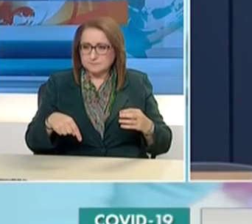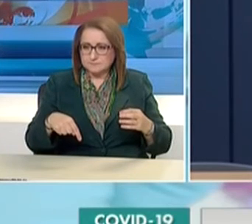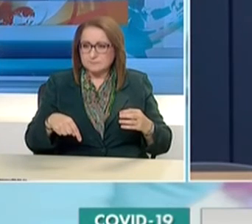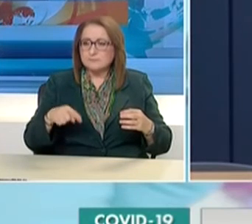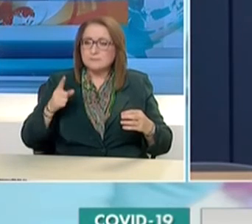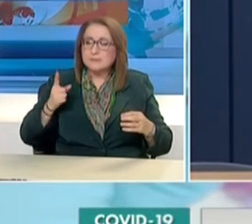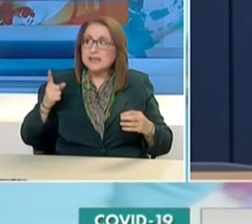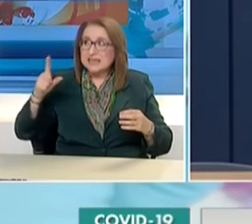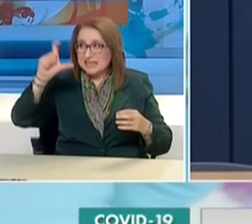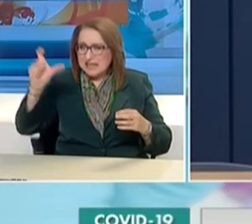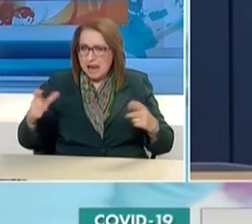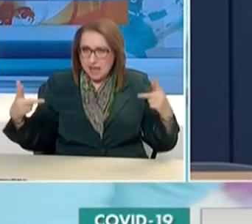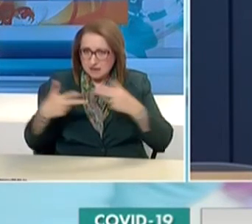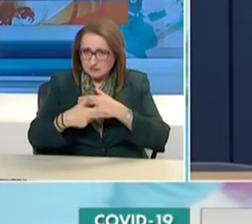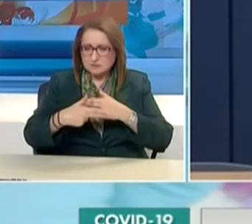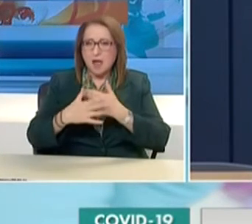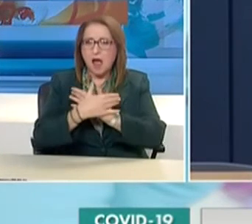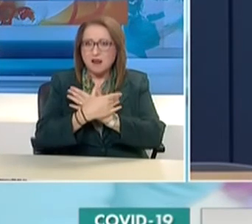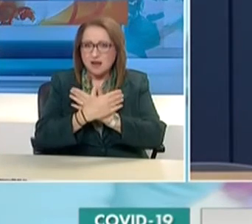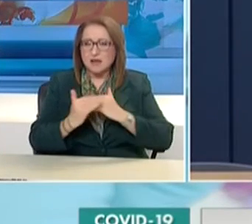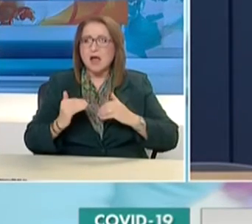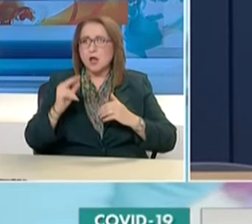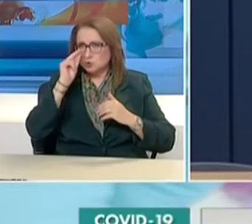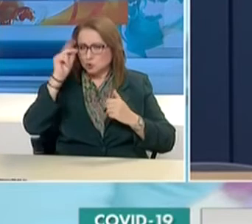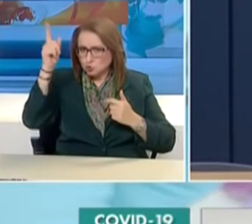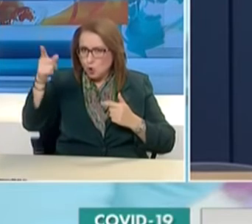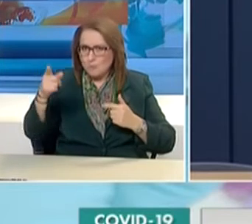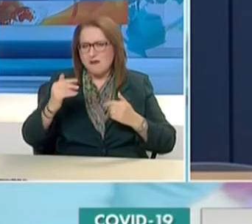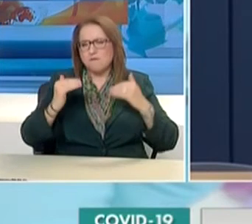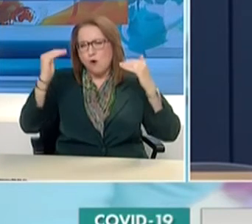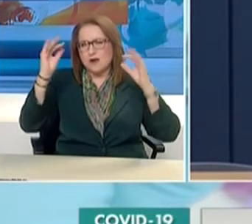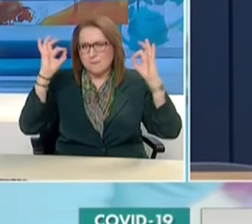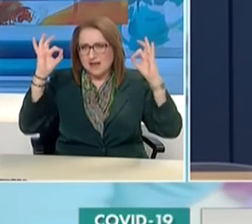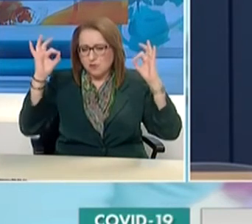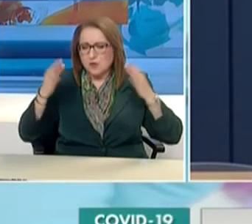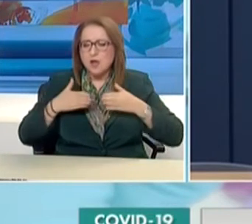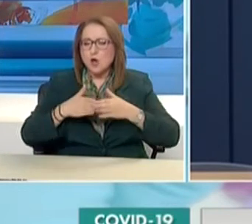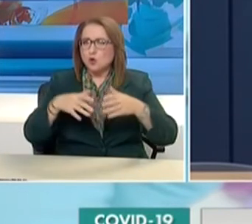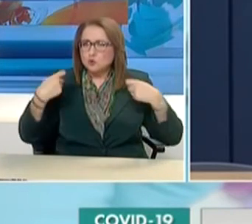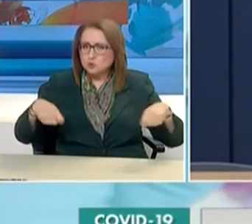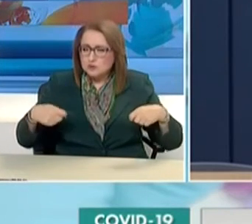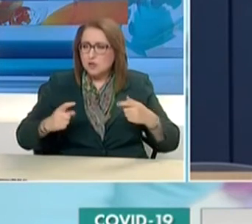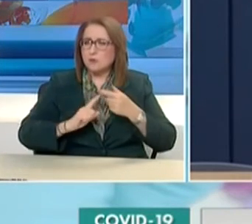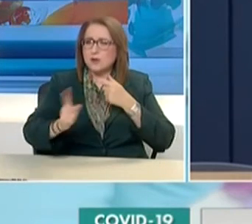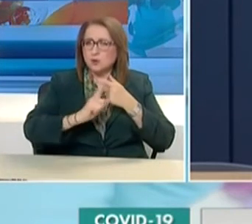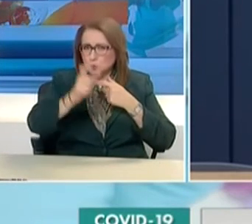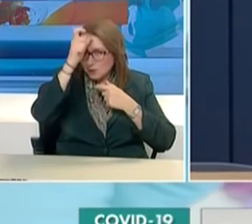τα ταξίδια από την Ιταλία, την Ισπανία, την Αλβανία, τη Βόρεια Μακεδονία. Έχουμε απαγορεύσει τα κρουαζιερόπλοια, τα ημερόπλοια από την